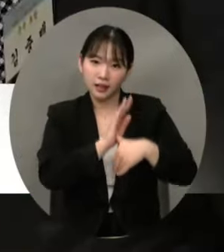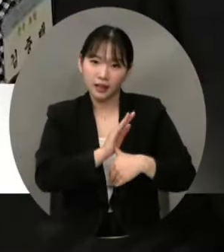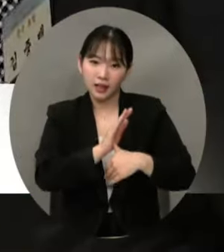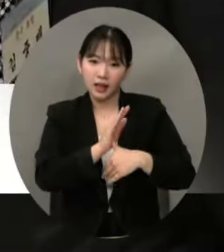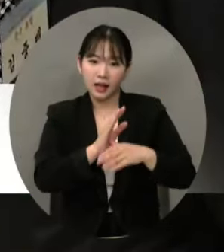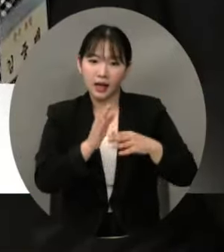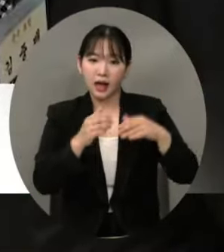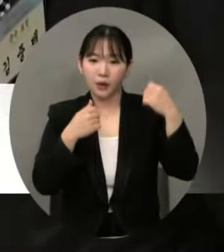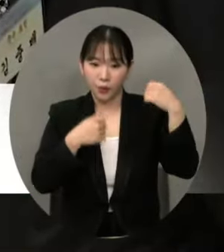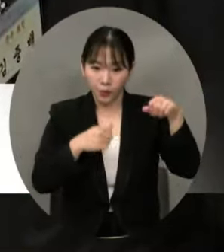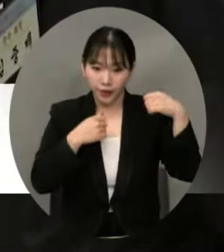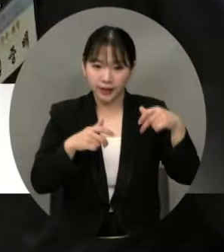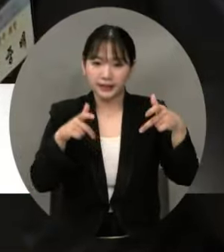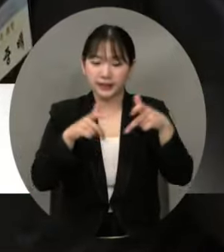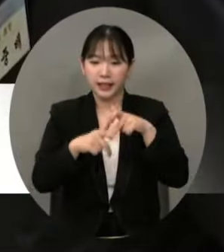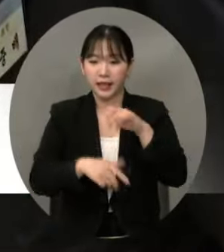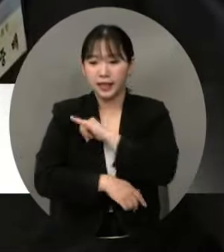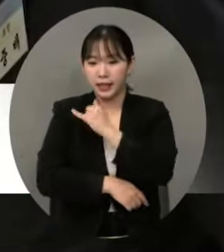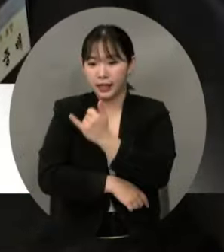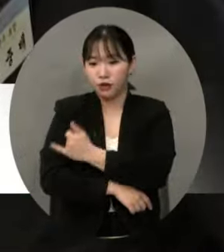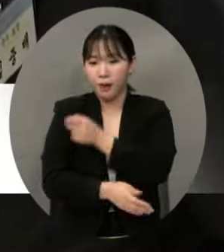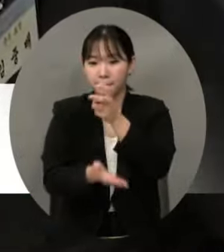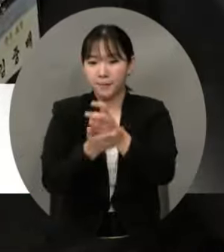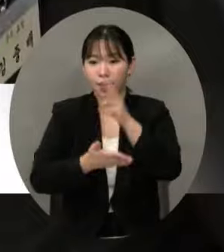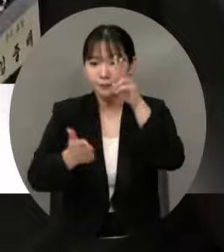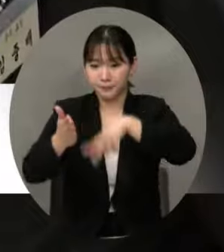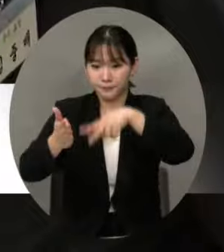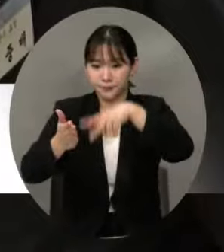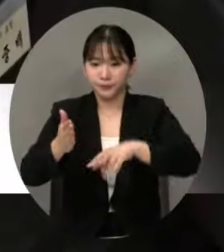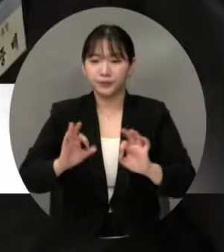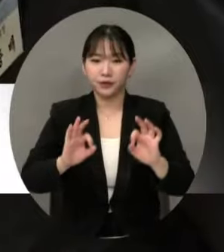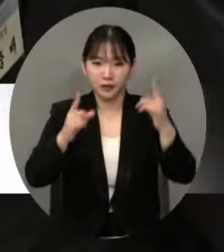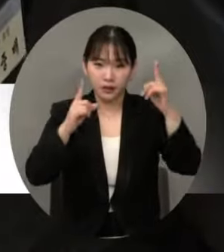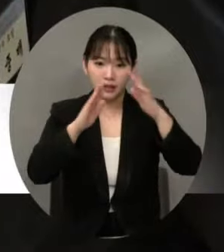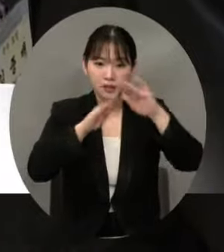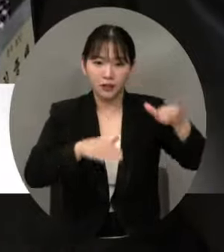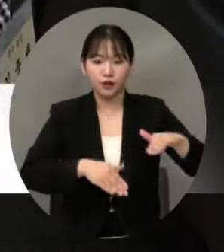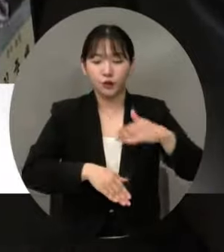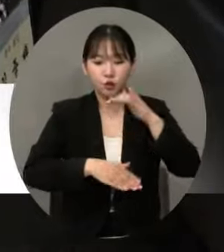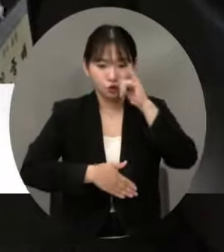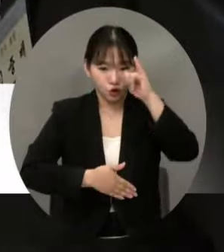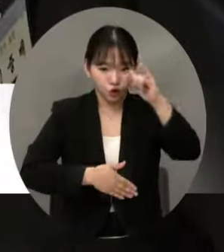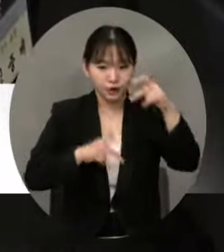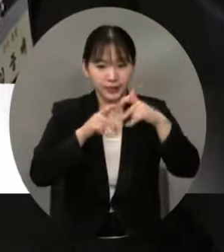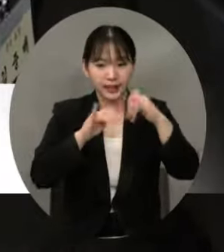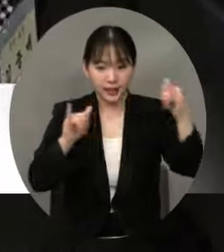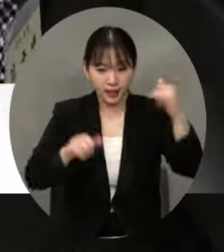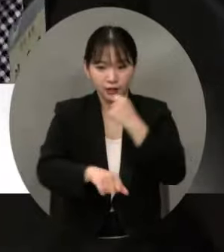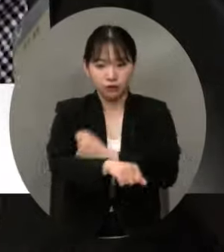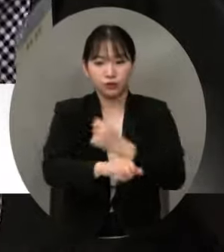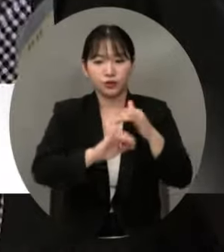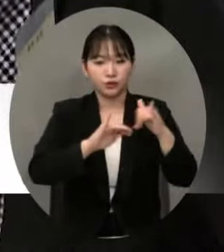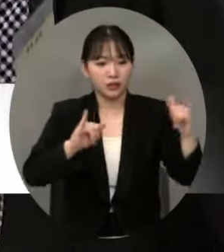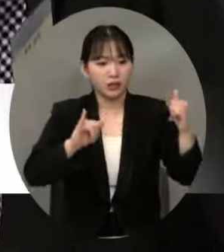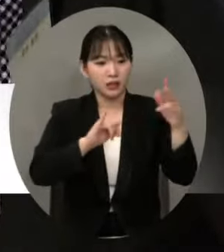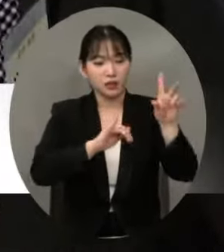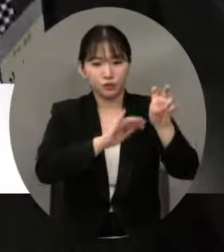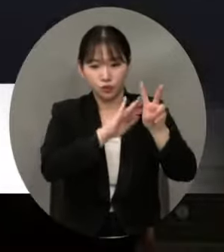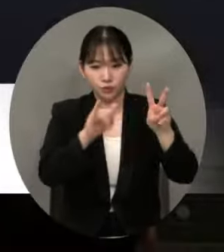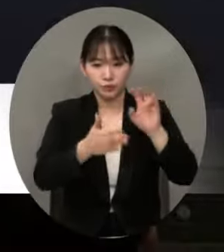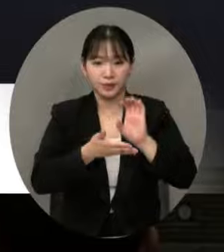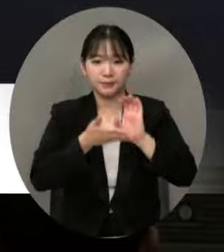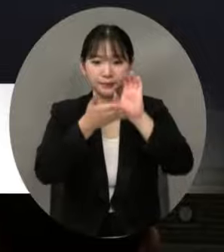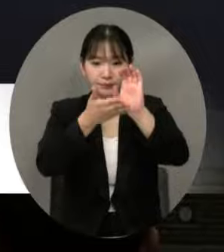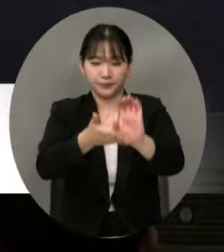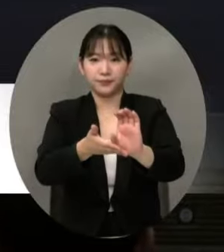식전 공연과 장애인 인권 헌장 낭독에 이어 전남도 장한 장애인 등 유공자 22명에게 표창이